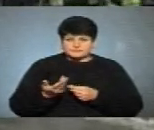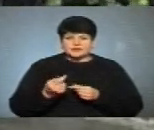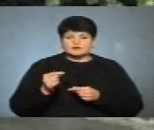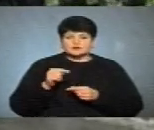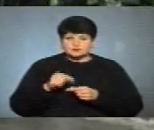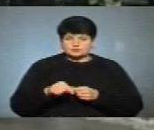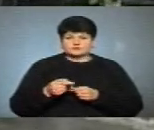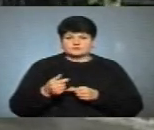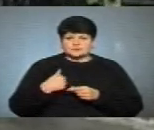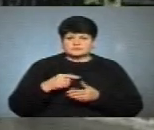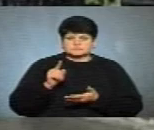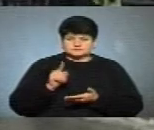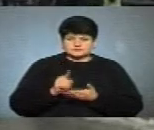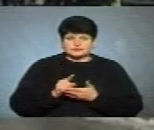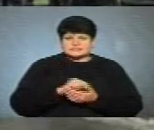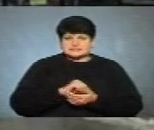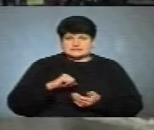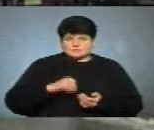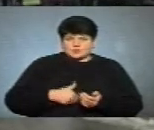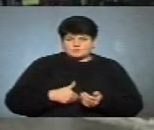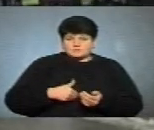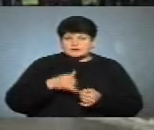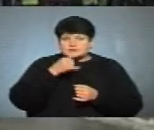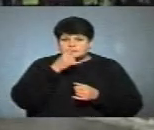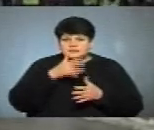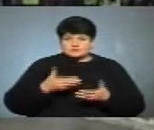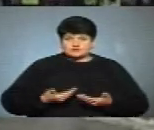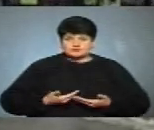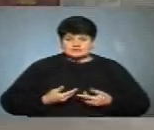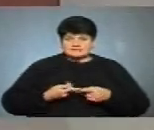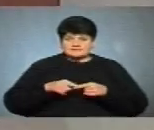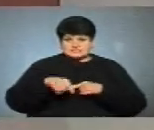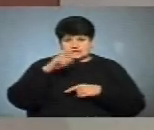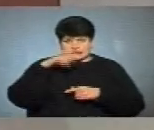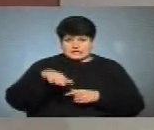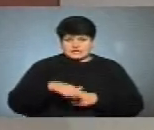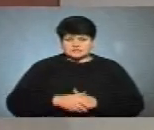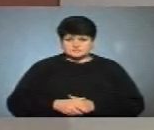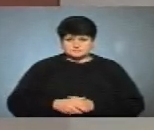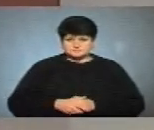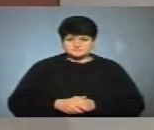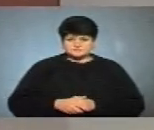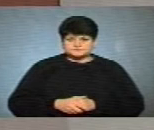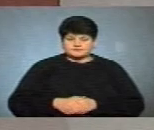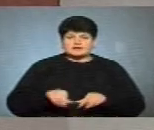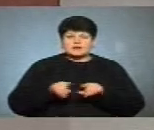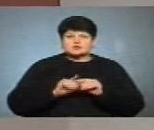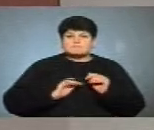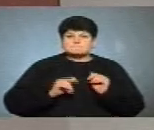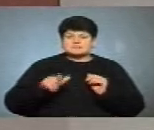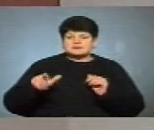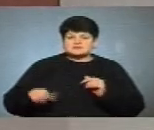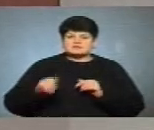то мусимо самі голодувати, тому що ми не зможемо просто жити в тій країні. Також підприємці